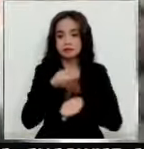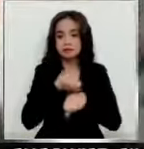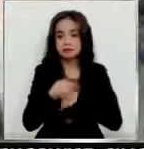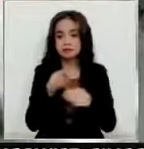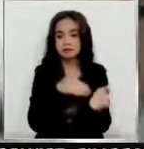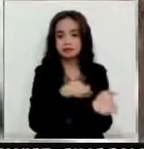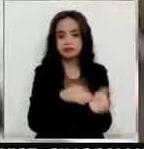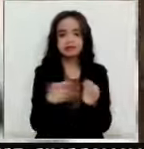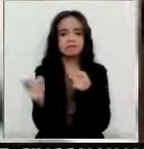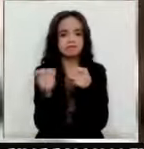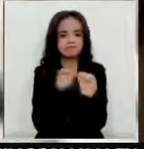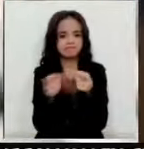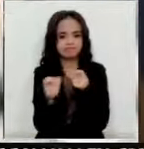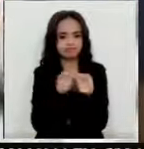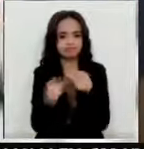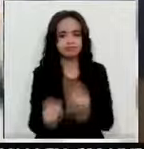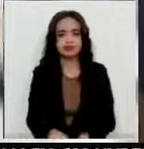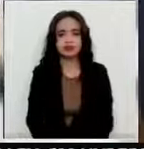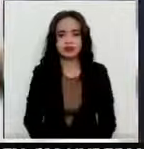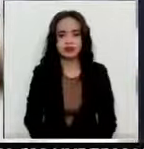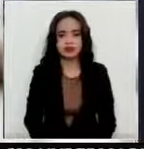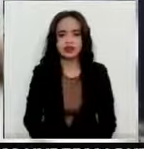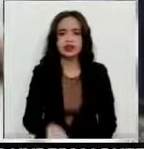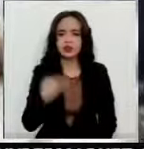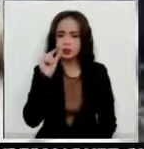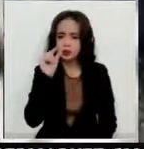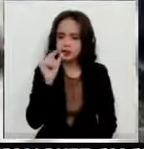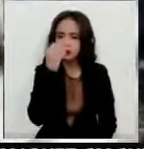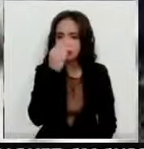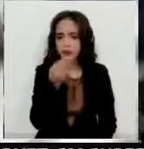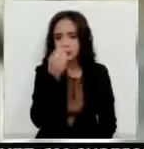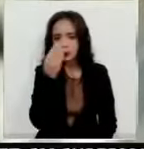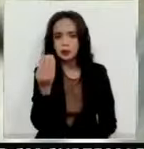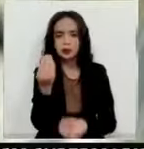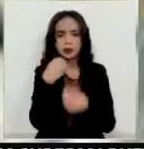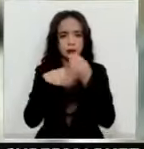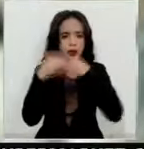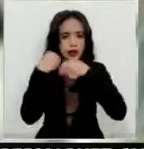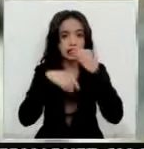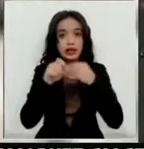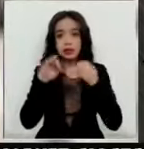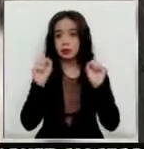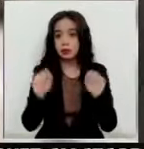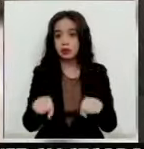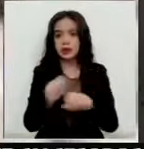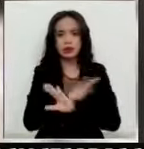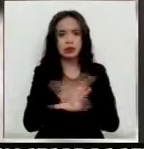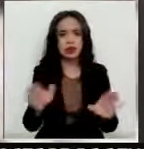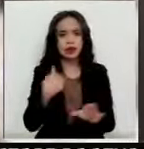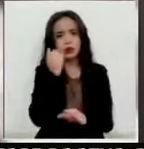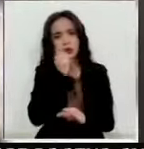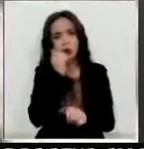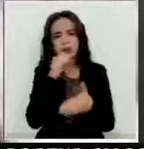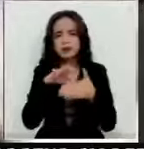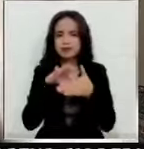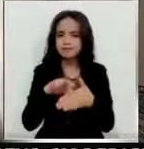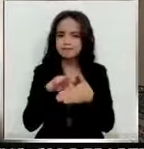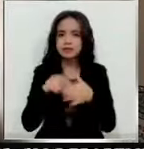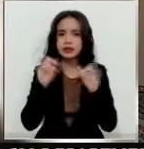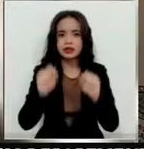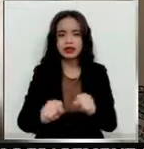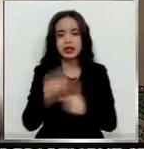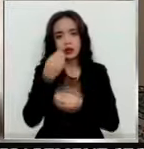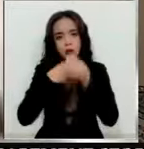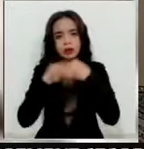moderation. Katamtaman lang, unti-unti ang pagkain. At hanggat maaari, huwag puro karne. Kumain din ng prutas at gulay.